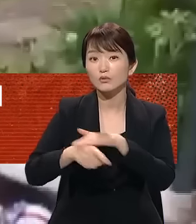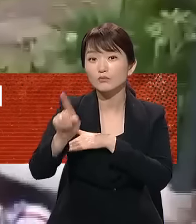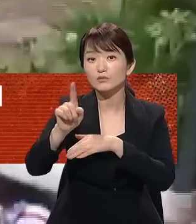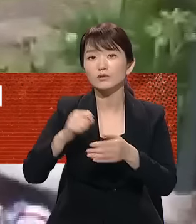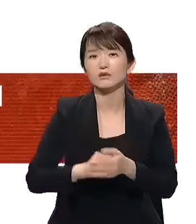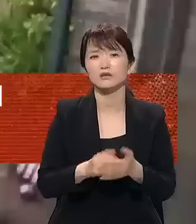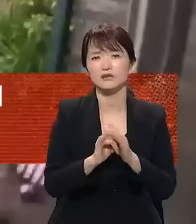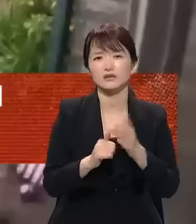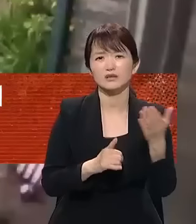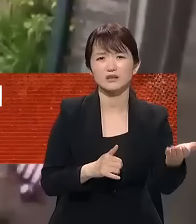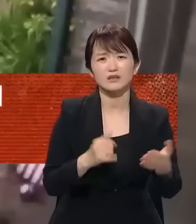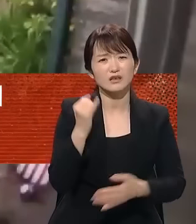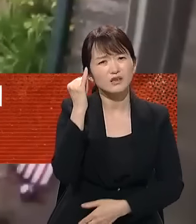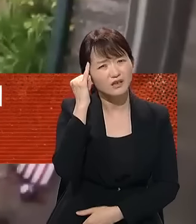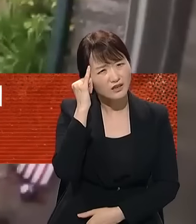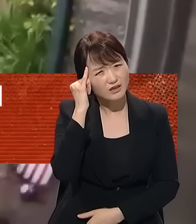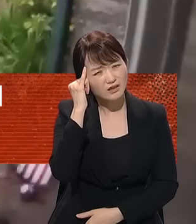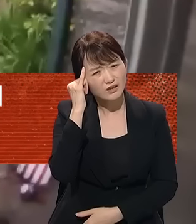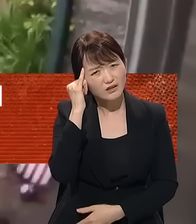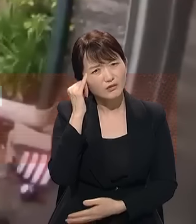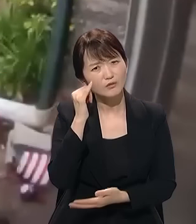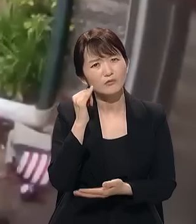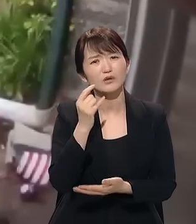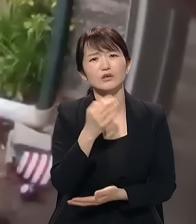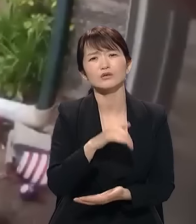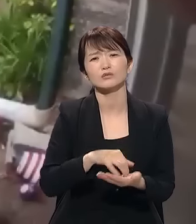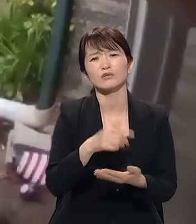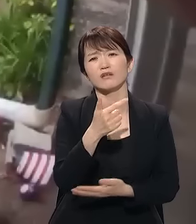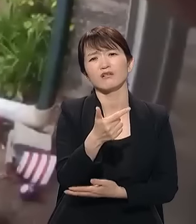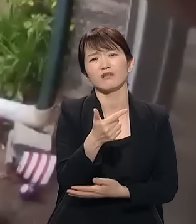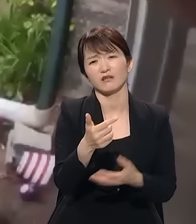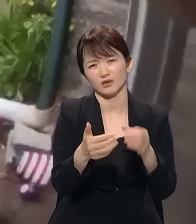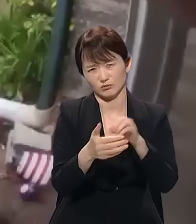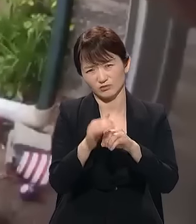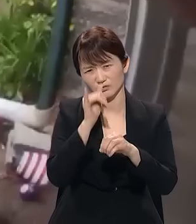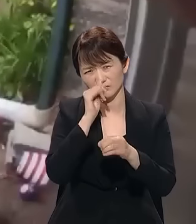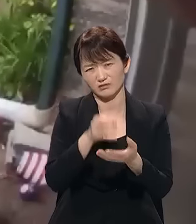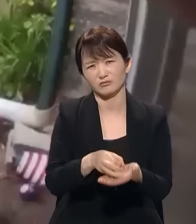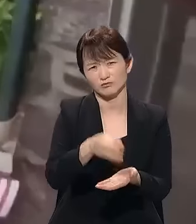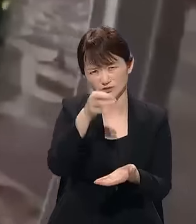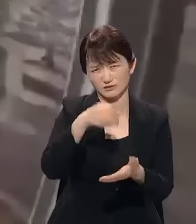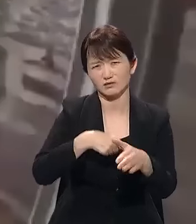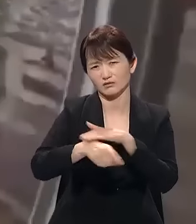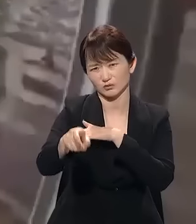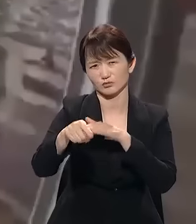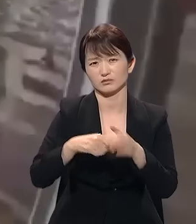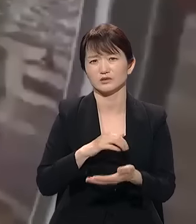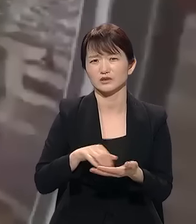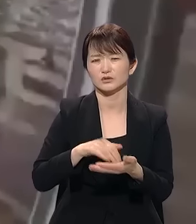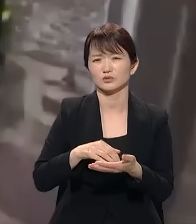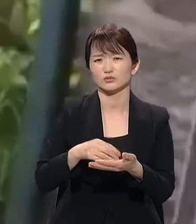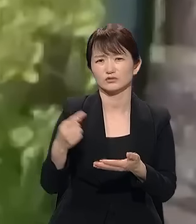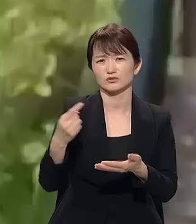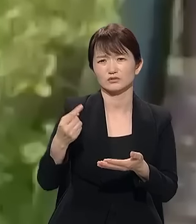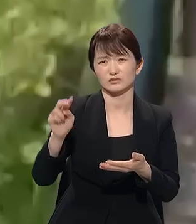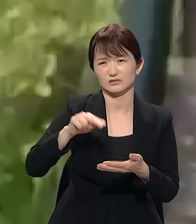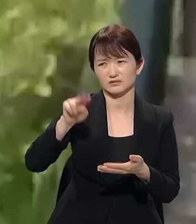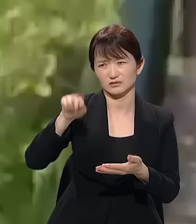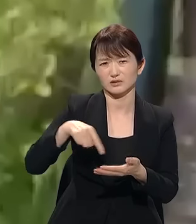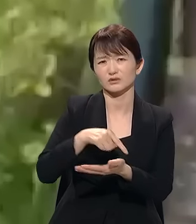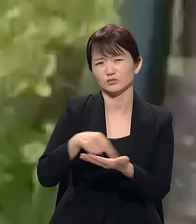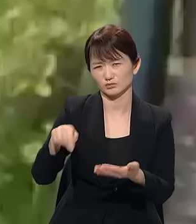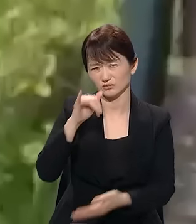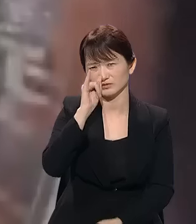네, 가족에게 주려고 산 아이폰이 무려 6대가 들어있었습니다. 하필 또 비싼 걸 훔쳐갔는데요. 수천 달러의 손해를 봤다고